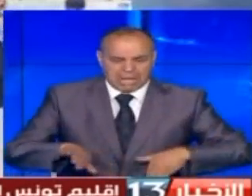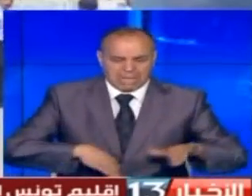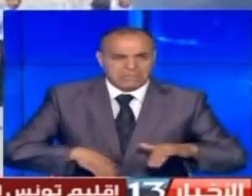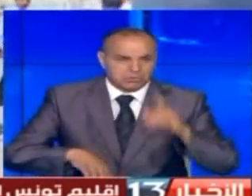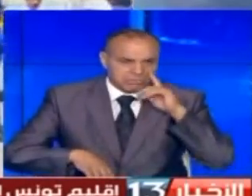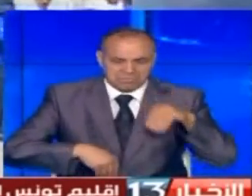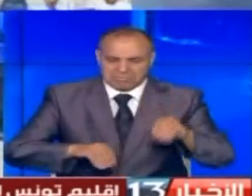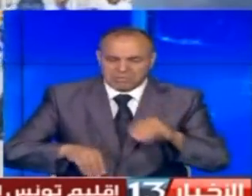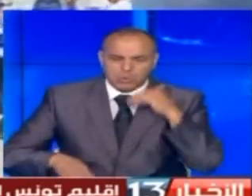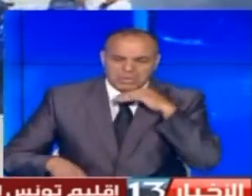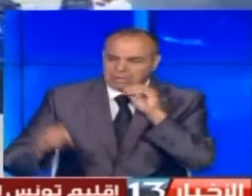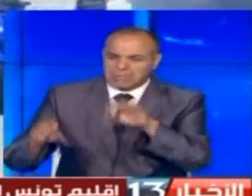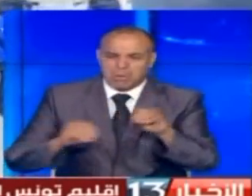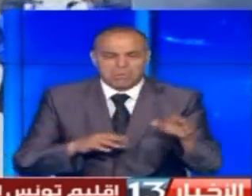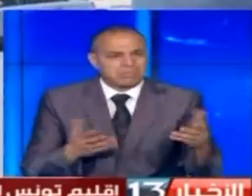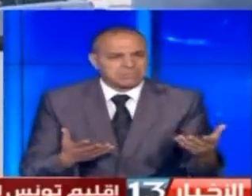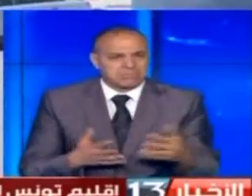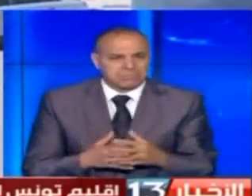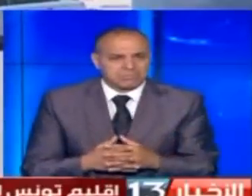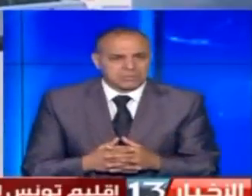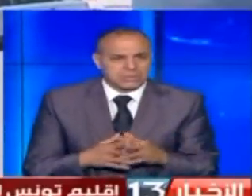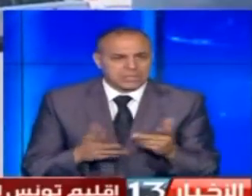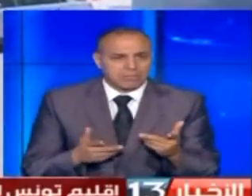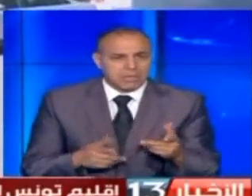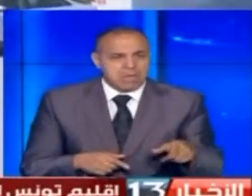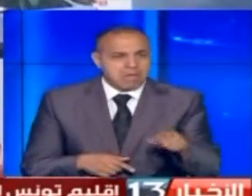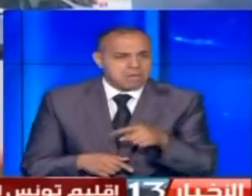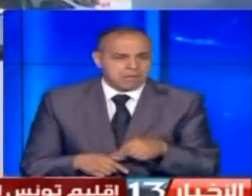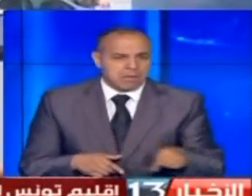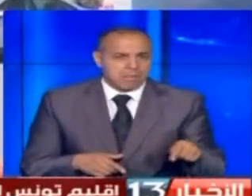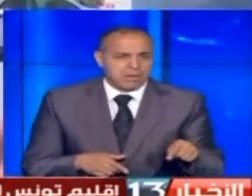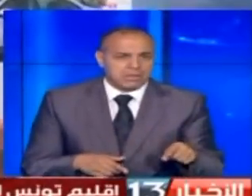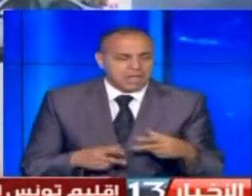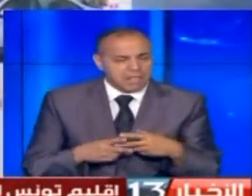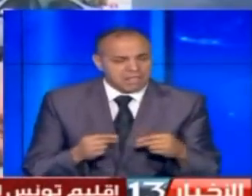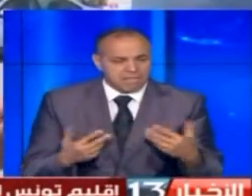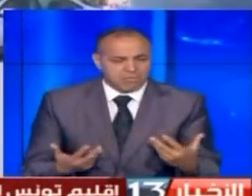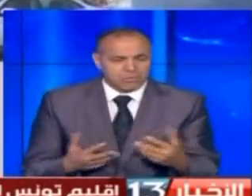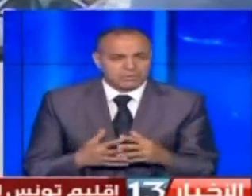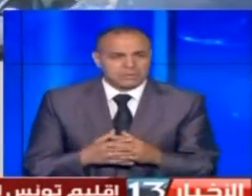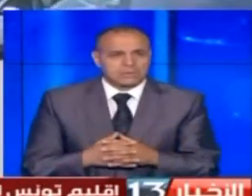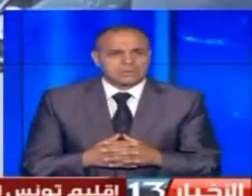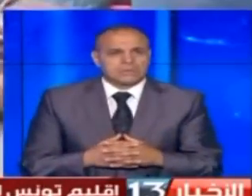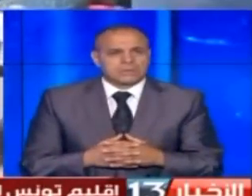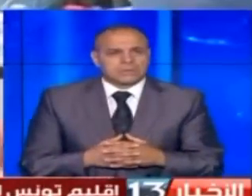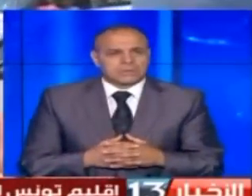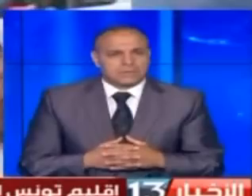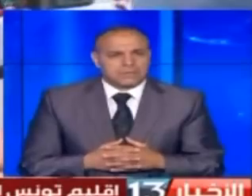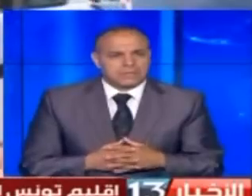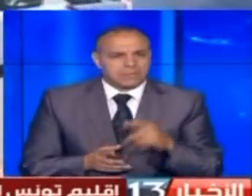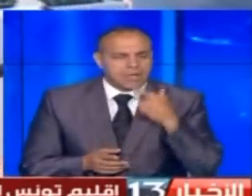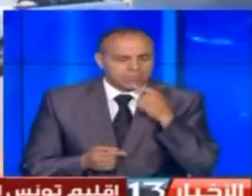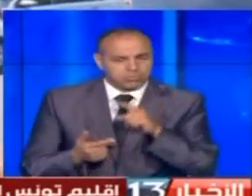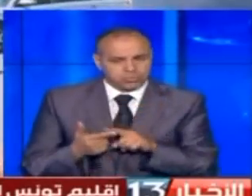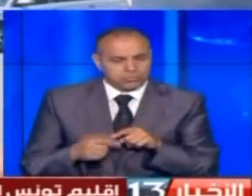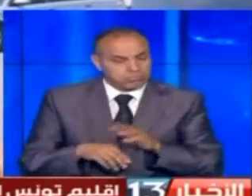هاك تشوف هنا في الوسخ، واحد نورمالمون نحبها انظف. تتعدوا على بقعة تنضاف، وإذا كانت تراجعوهاش مرة